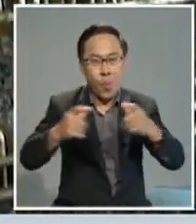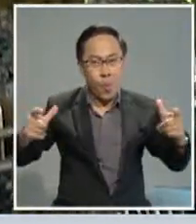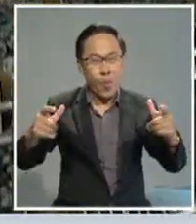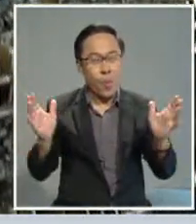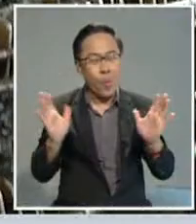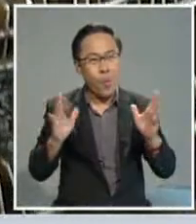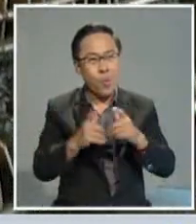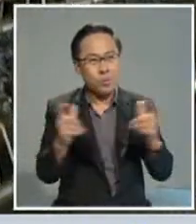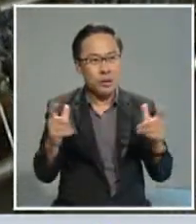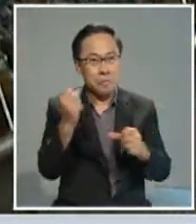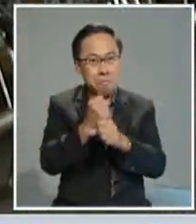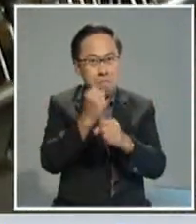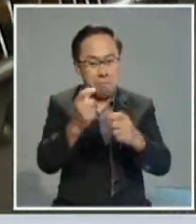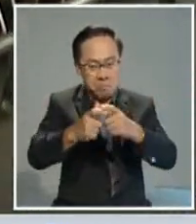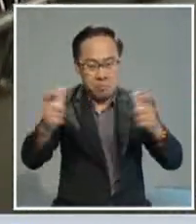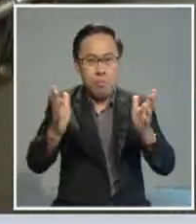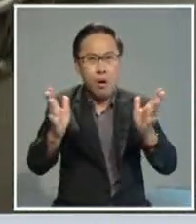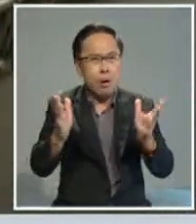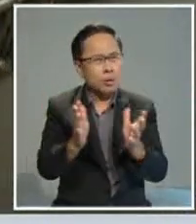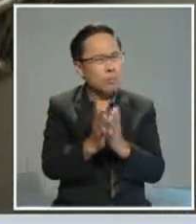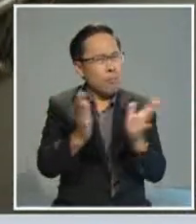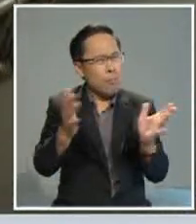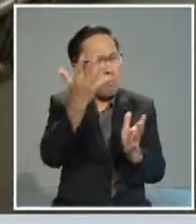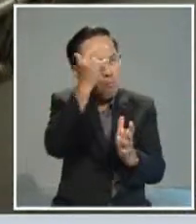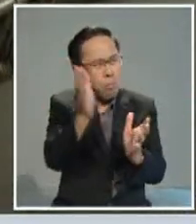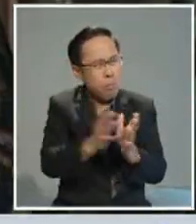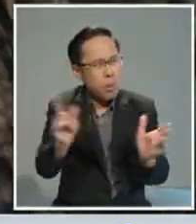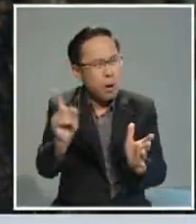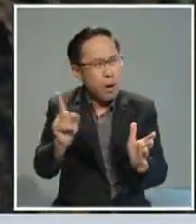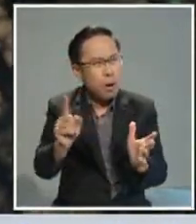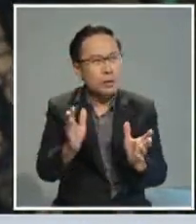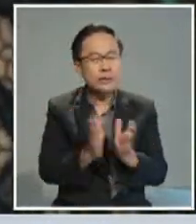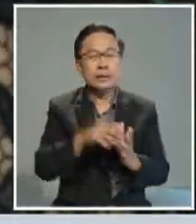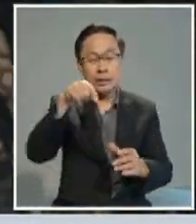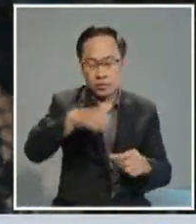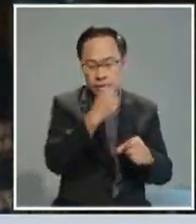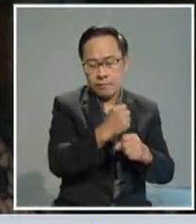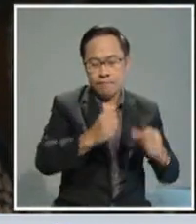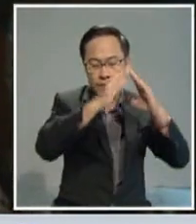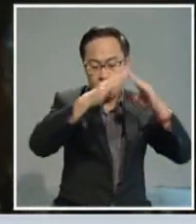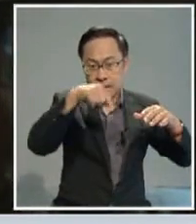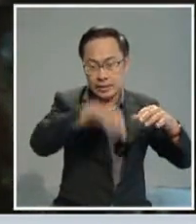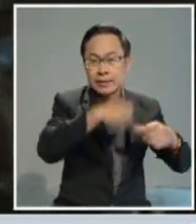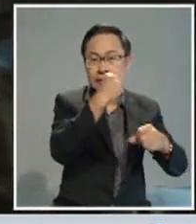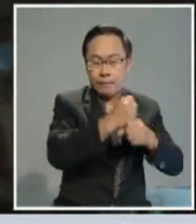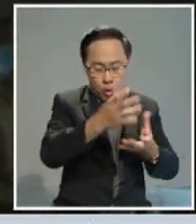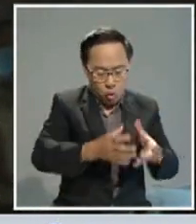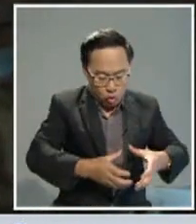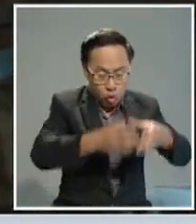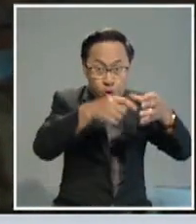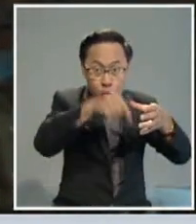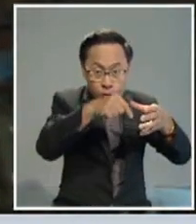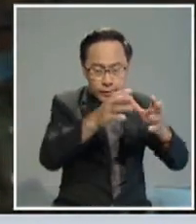ข้าวอ่ะใหญ่ตัวอลังการมาก มันเป็นเยอะขนาดนี้คะเจ๊ คือโรงที่เราผลิตก้อนจะอยู่แถบตรงนี้นะคะแล้วส่วน